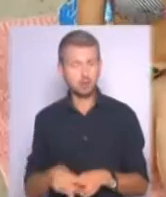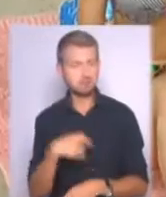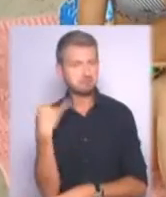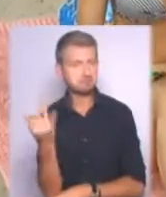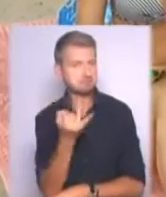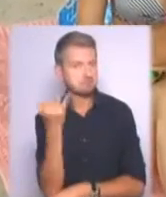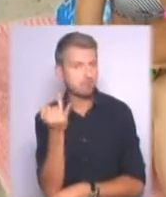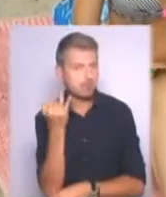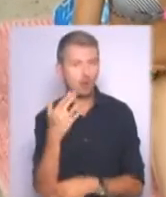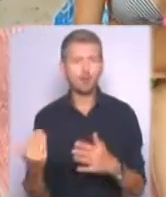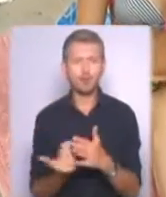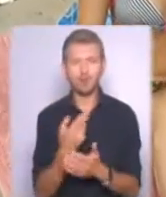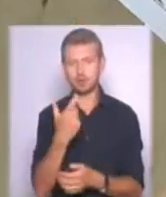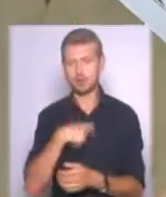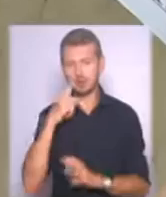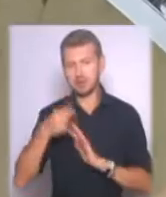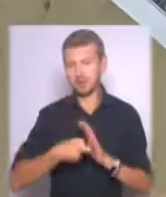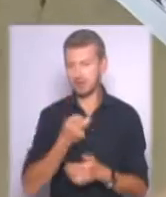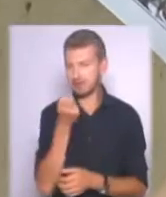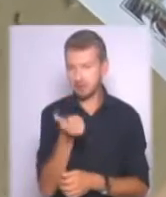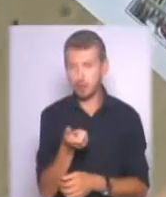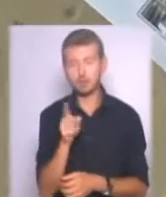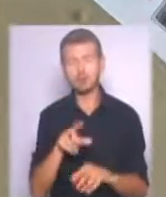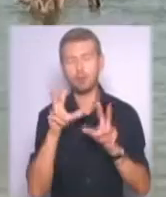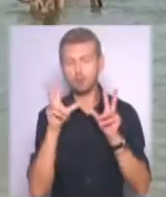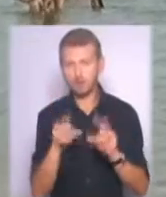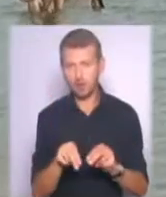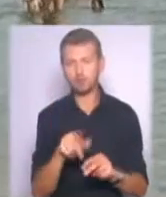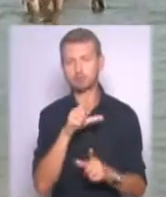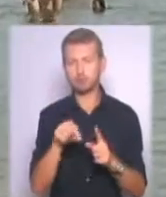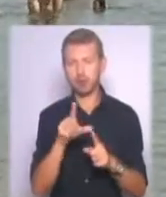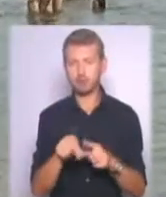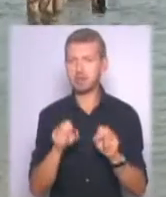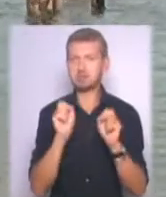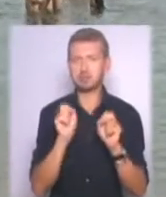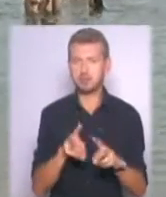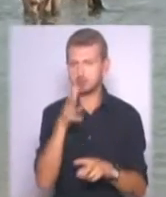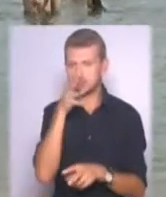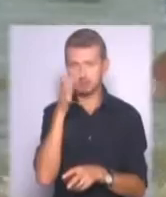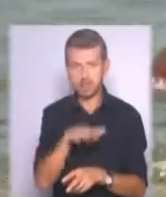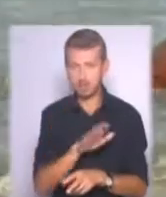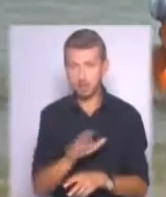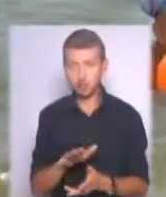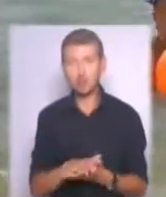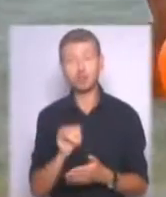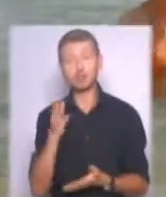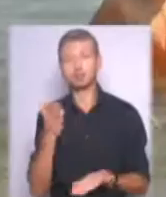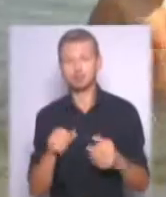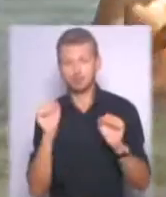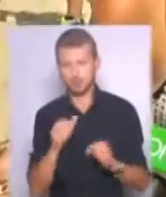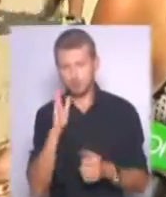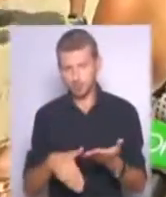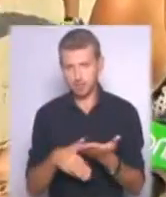хоч нового для себе дізналося небагато, утім обіцяють, правилами безпеки не нехтуватимуть і по змозі надаватимуть